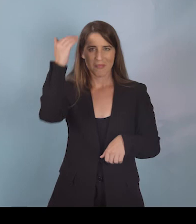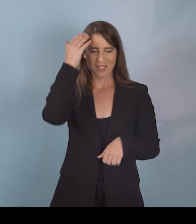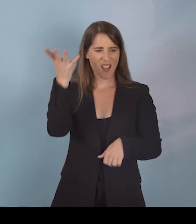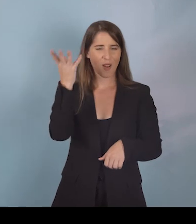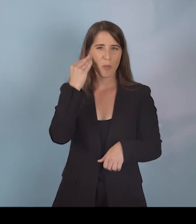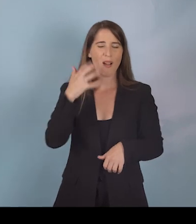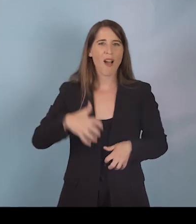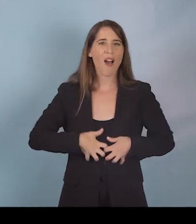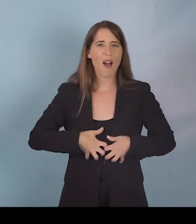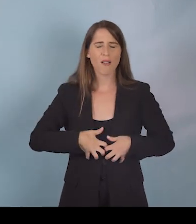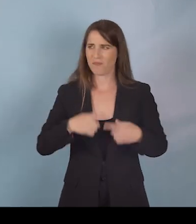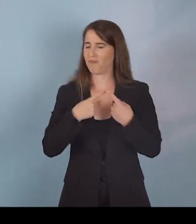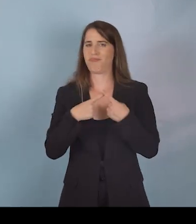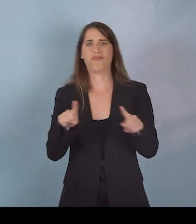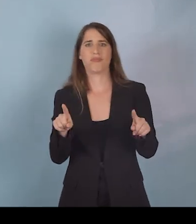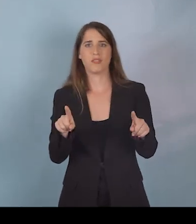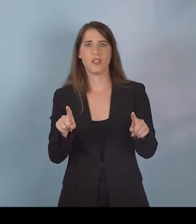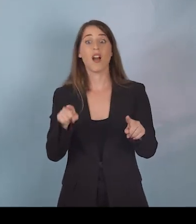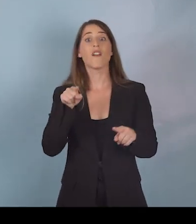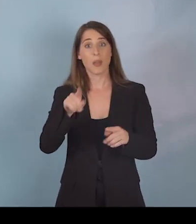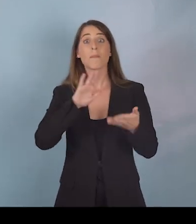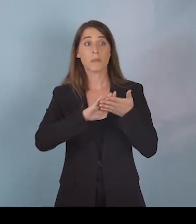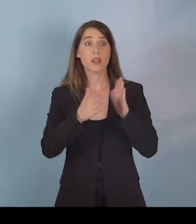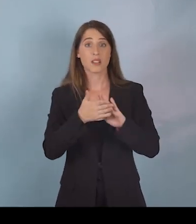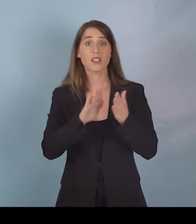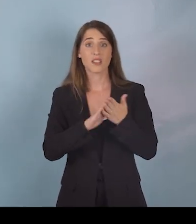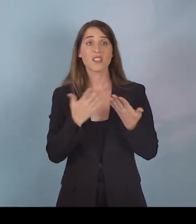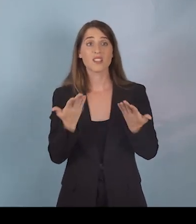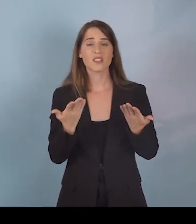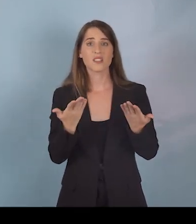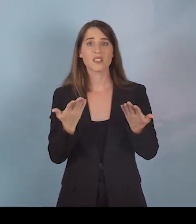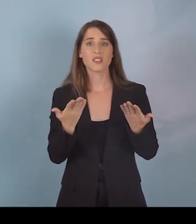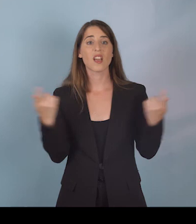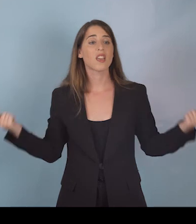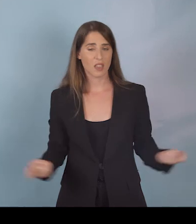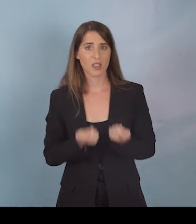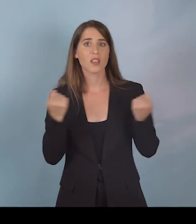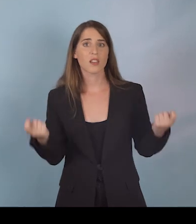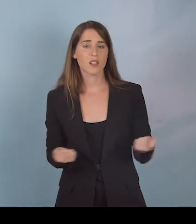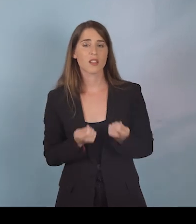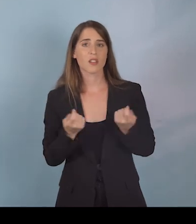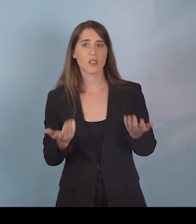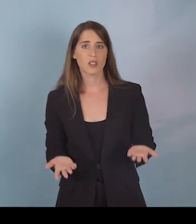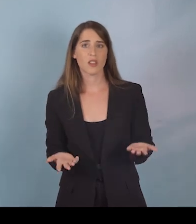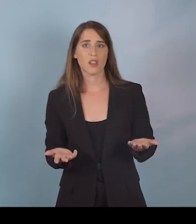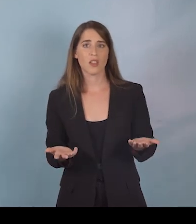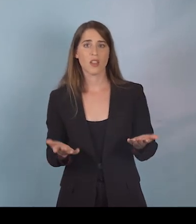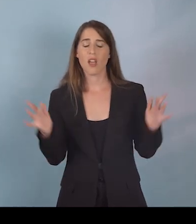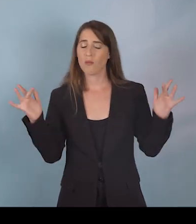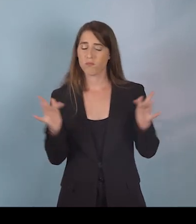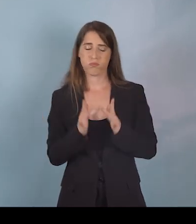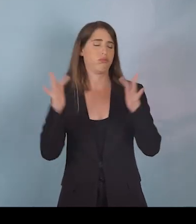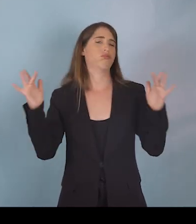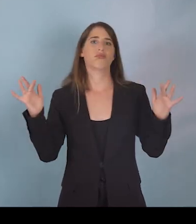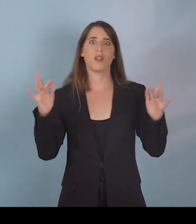μας φαίνονται πάρα πολύ παράξενο, όλα αυτά είναι πρακτικές. Δεν είναι